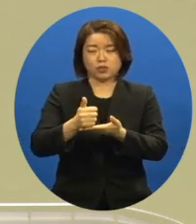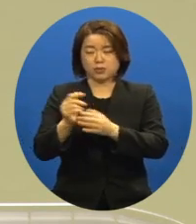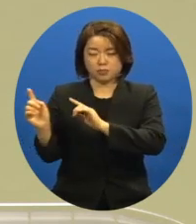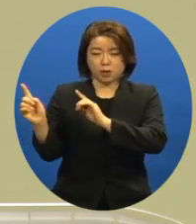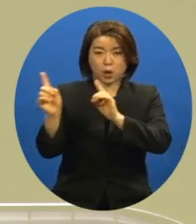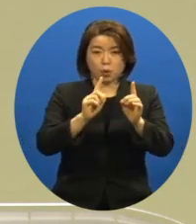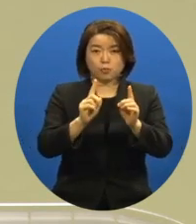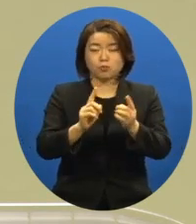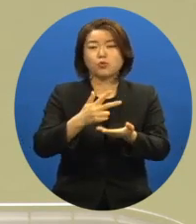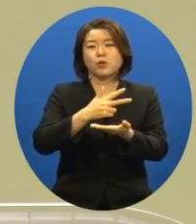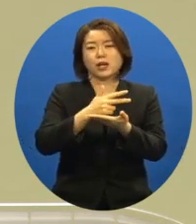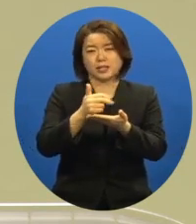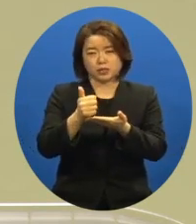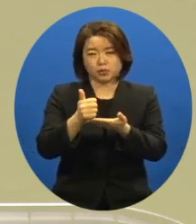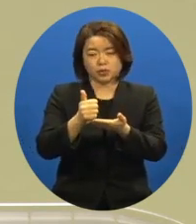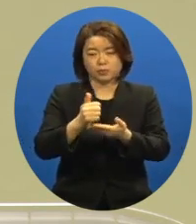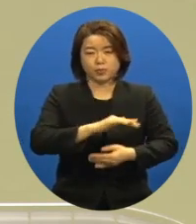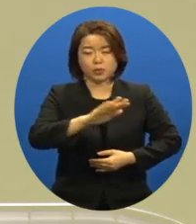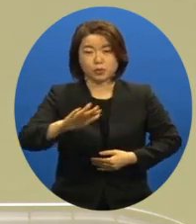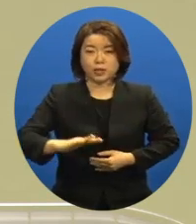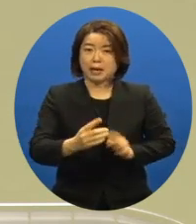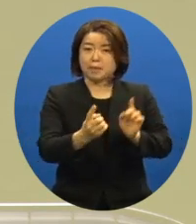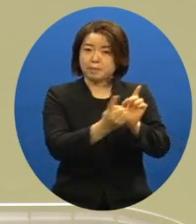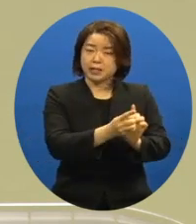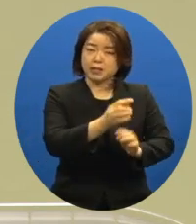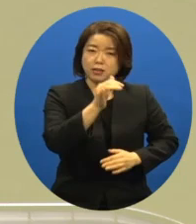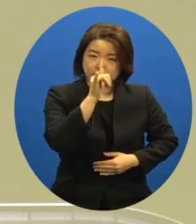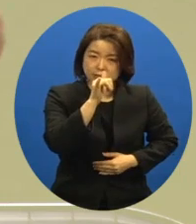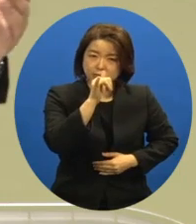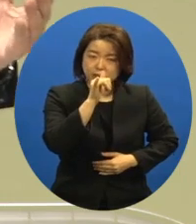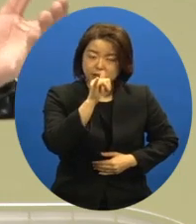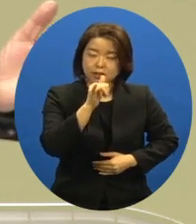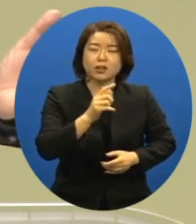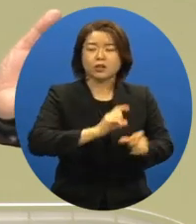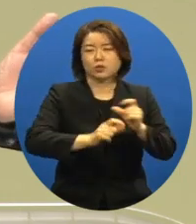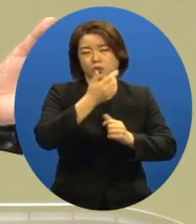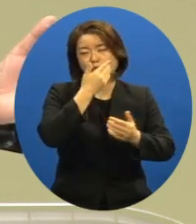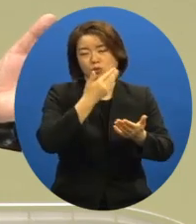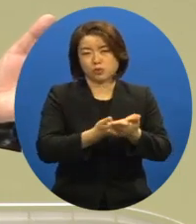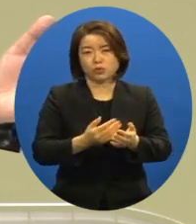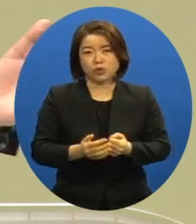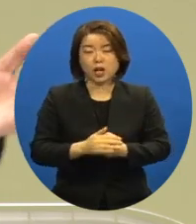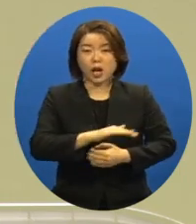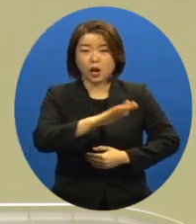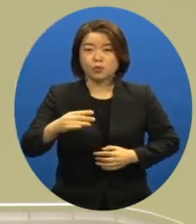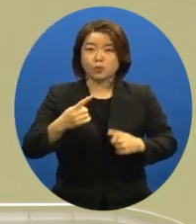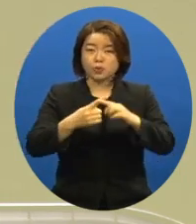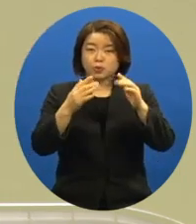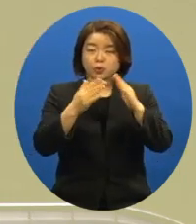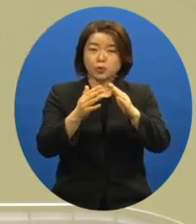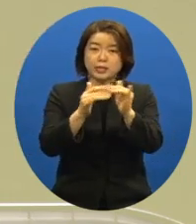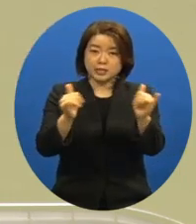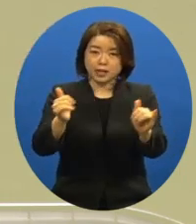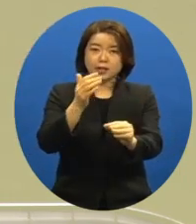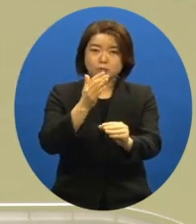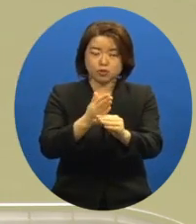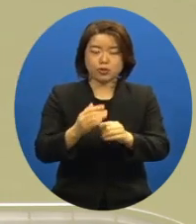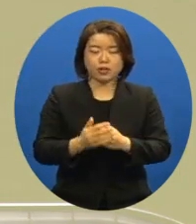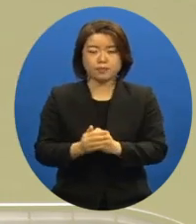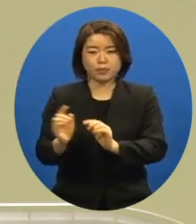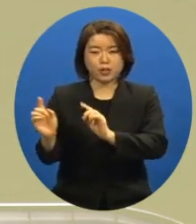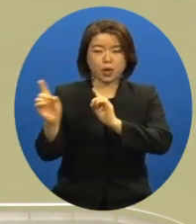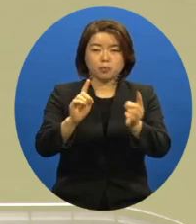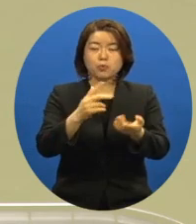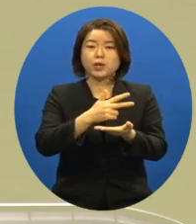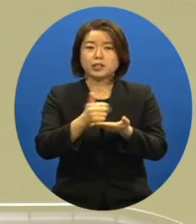주님을 우리가 만났느냐 하는 겁니다. 선한목자교회 교인들 중에 부활의 주님을 정말 만난